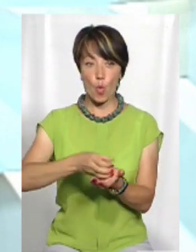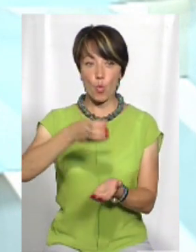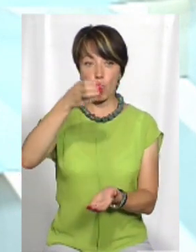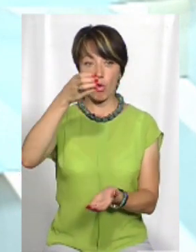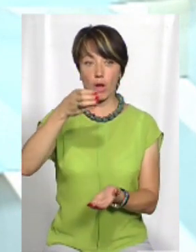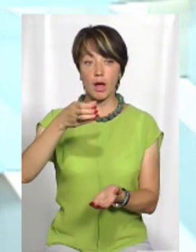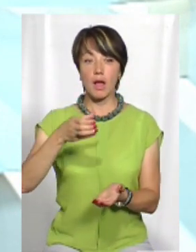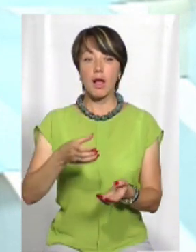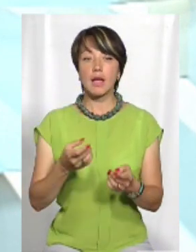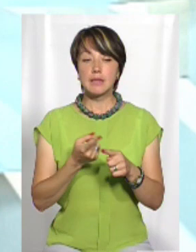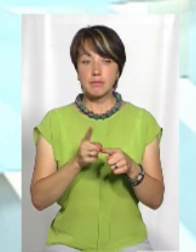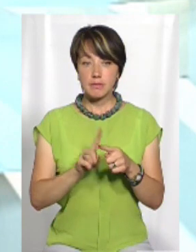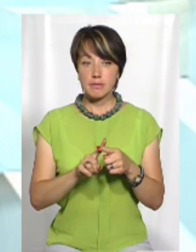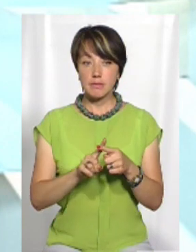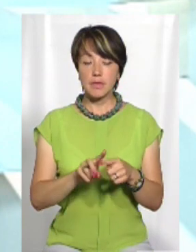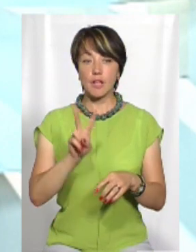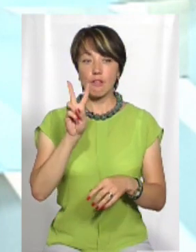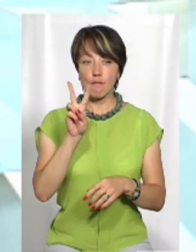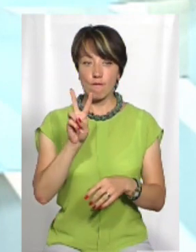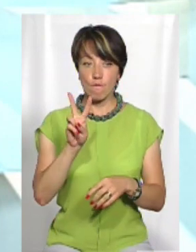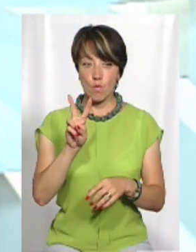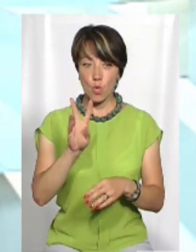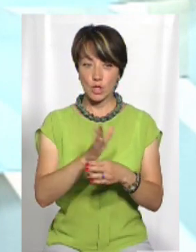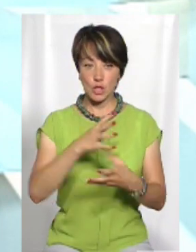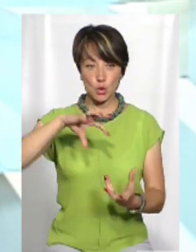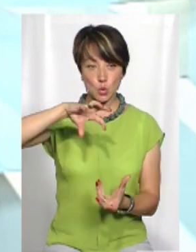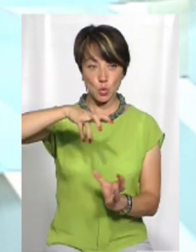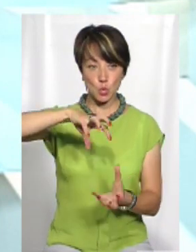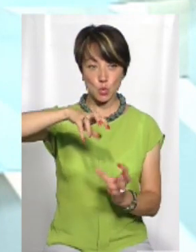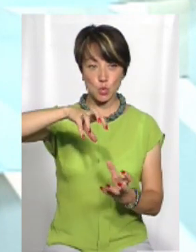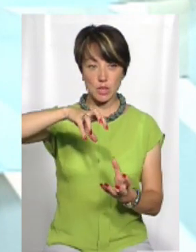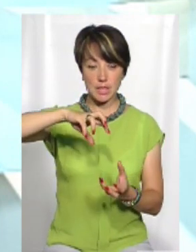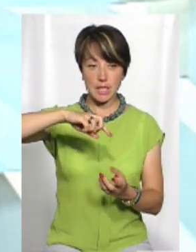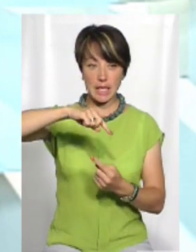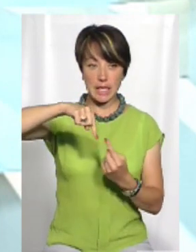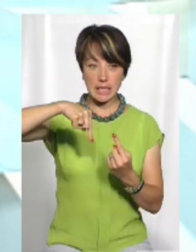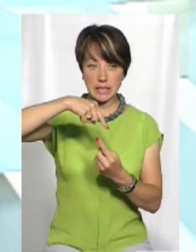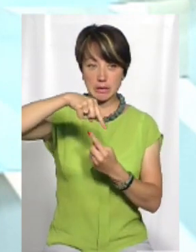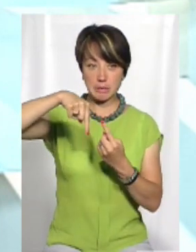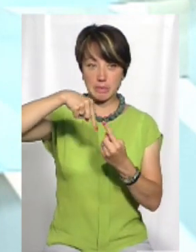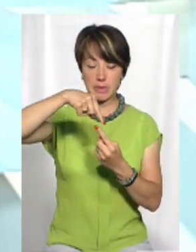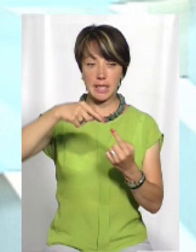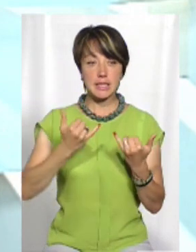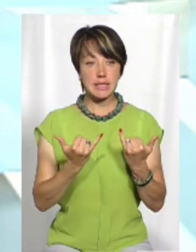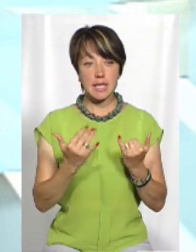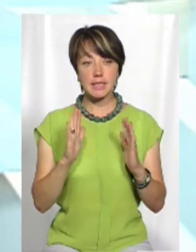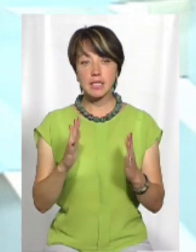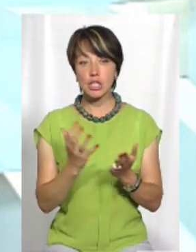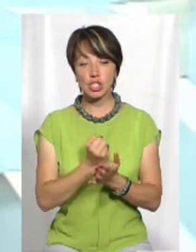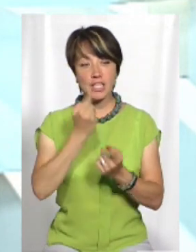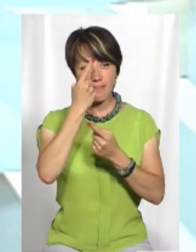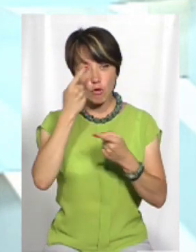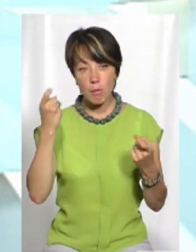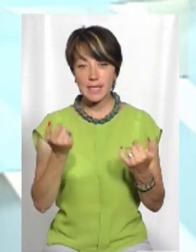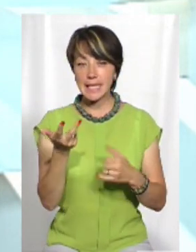кубок, він складається з двох частин і скручується за допомогою скляної різьби. Ми зараз тільки віднайшли інформацію,